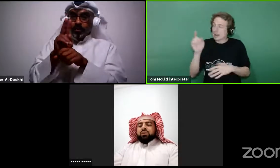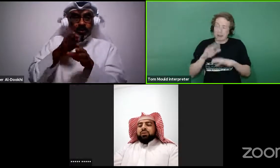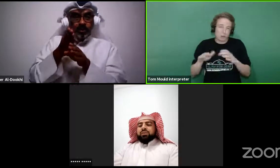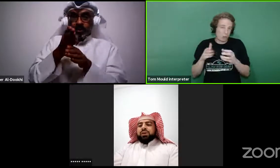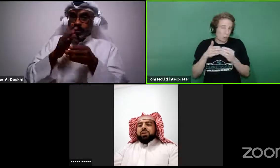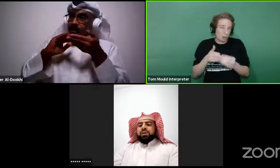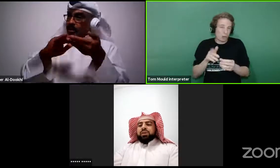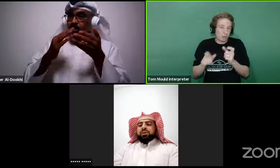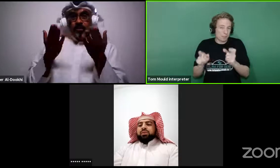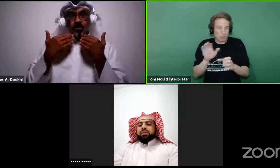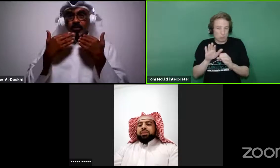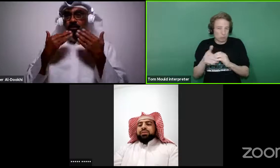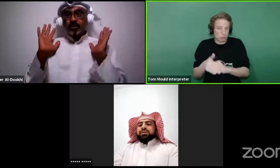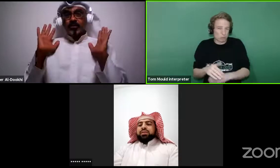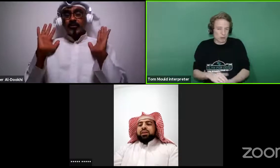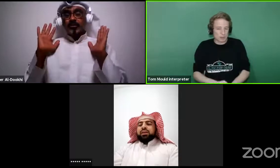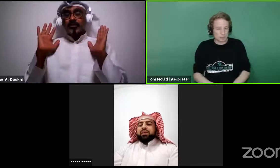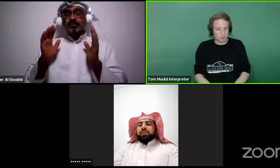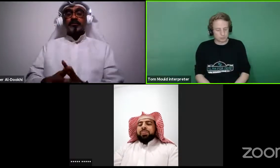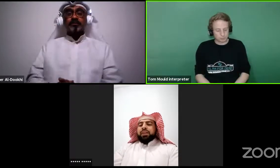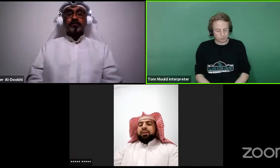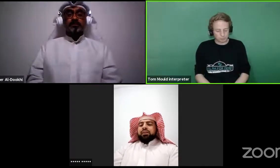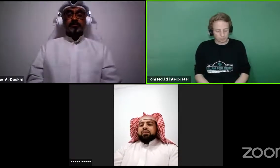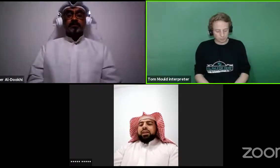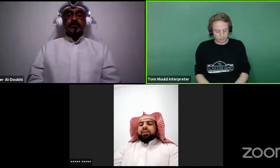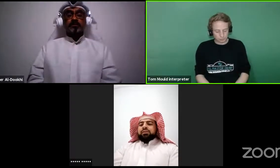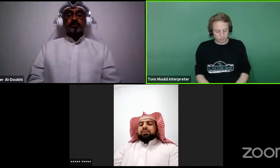وما أبرئ نفسي